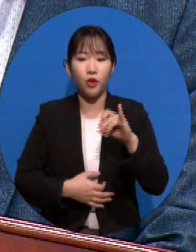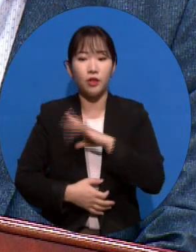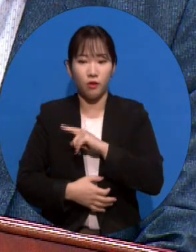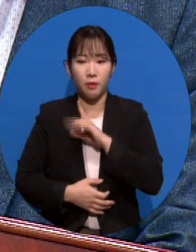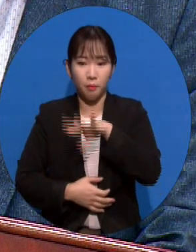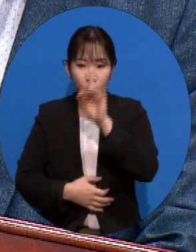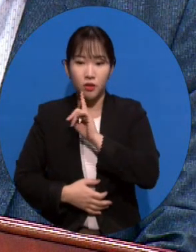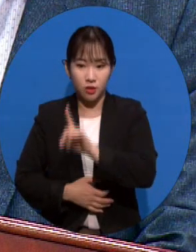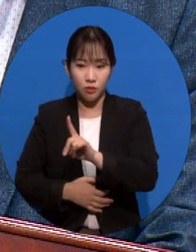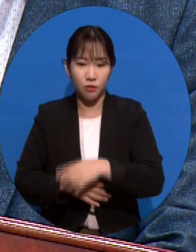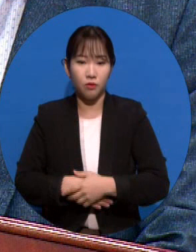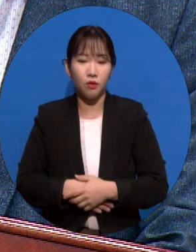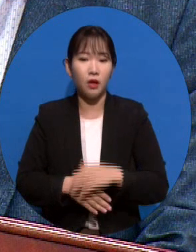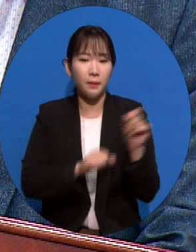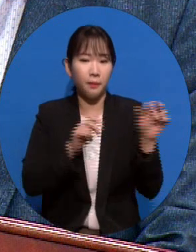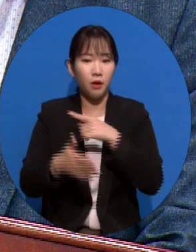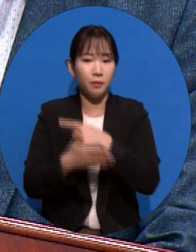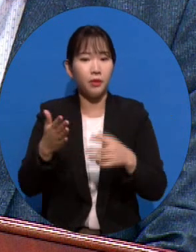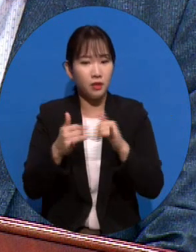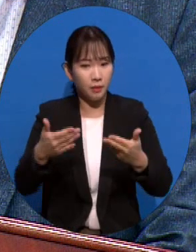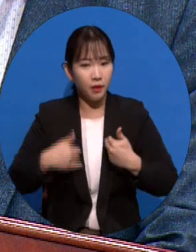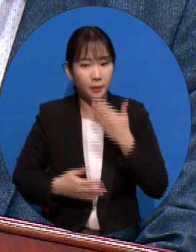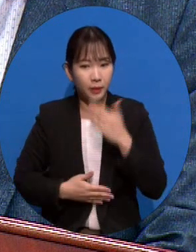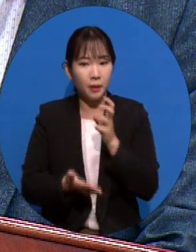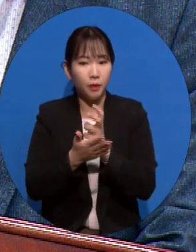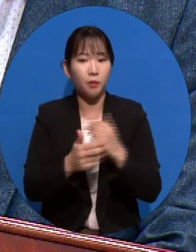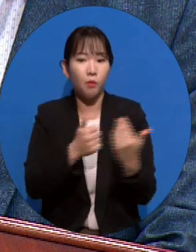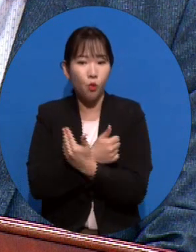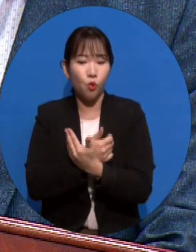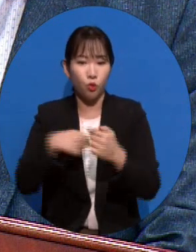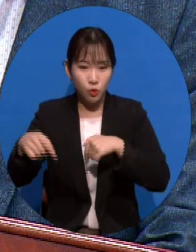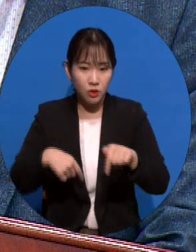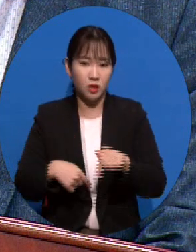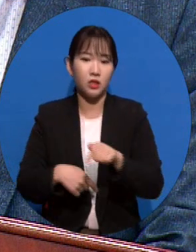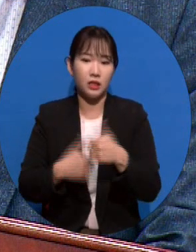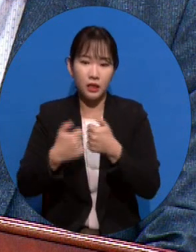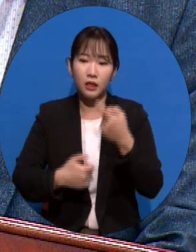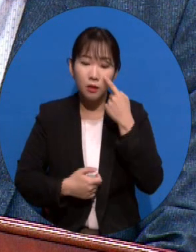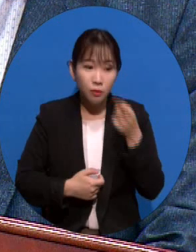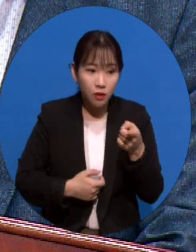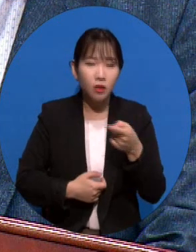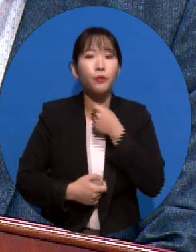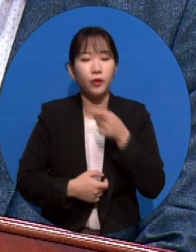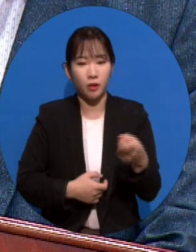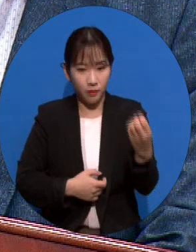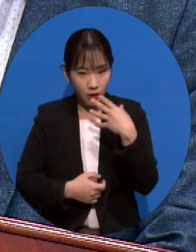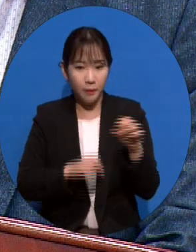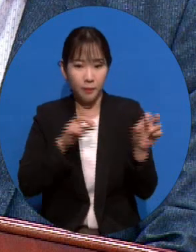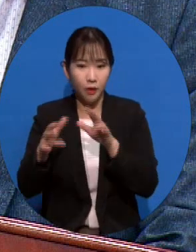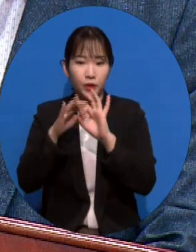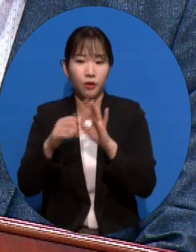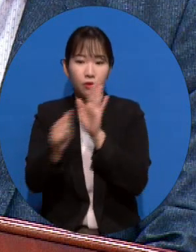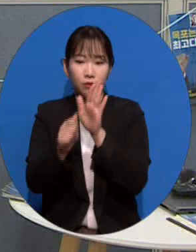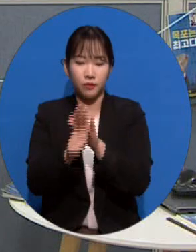바로 피해자가 할 수 있는 법적 조치들, 보호 조치들 있잖아요. 상담을 해보겠다고 원해서 그렇게 바로 그 다음 날